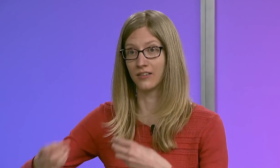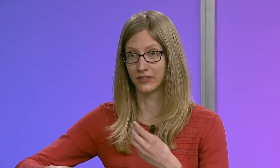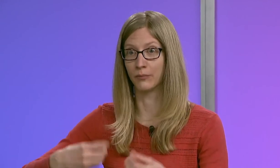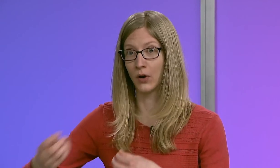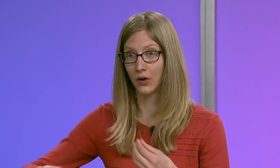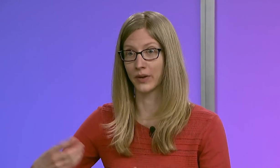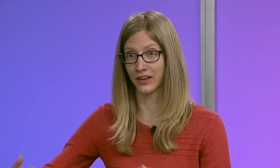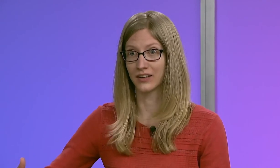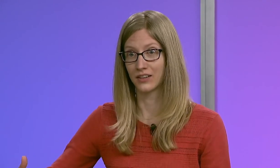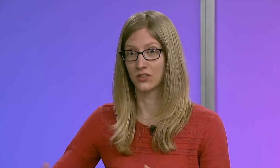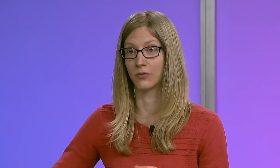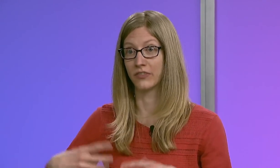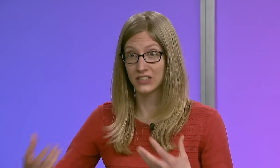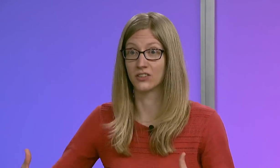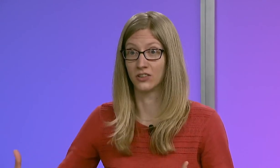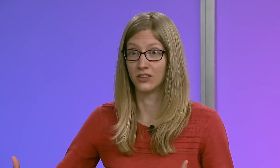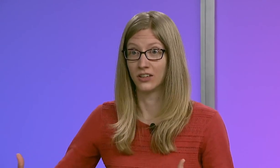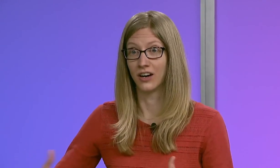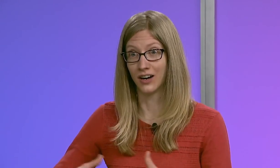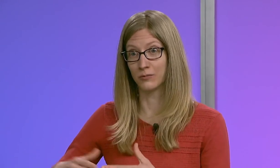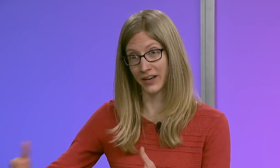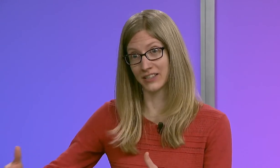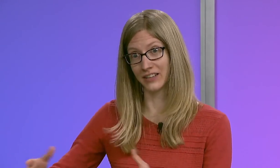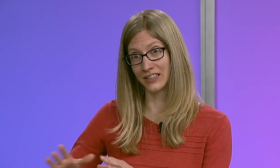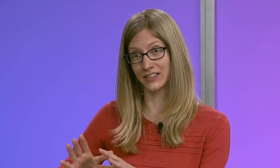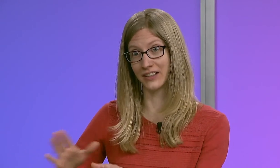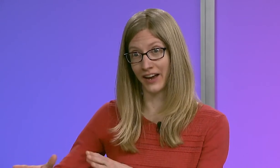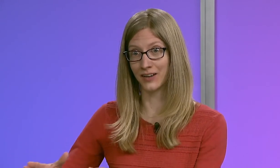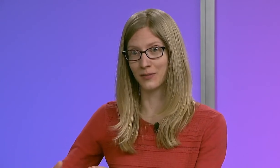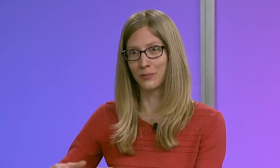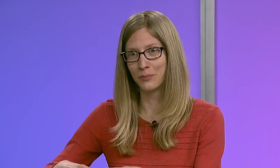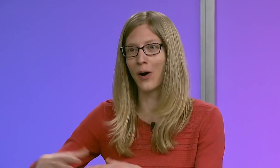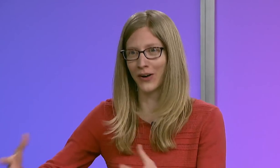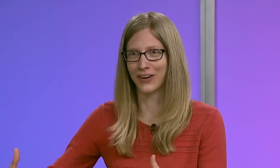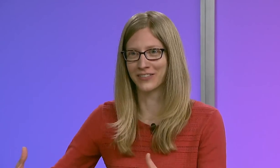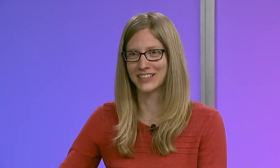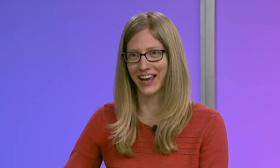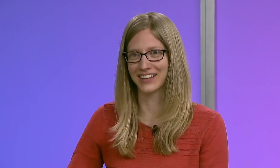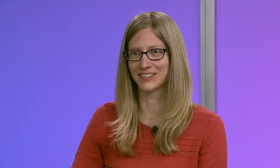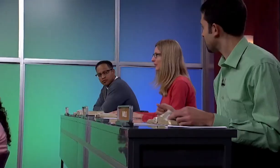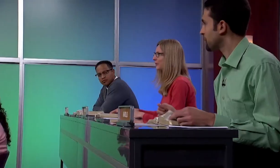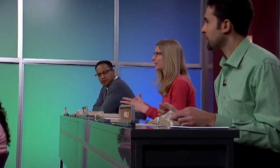odłożyły to ze względu na sobotę. Zachowały fizyczny odpoczynek.